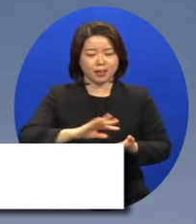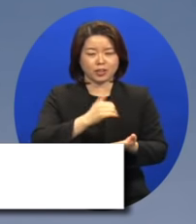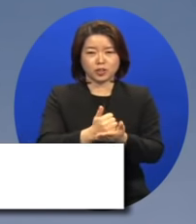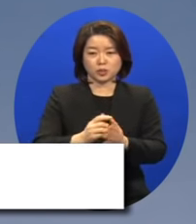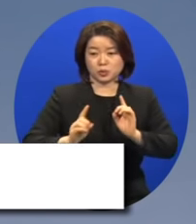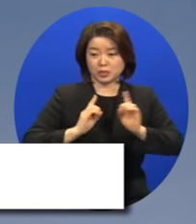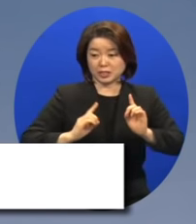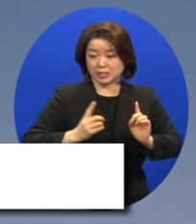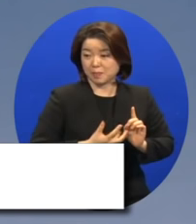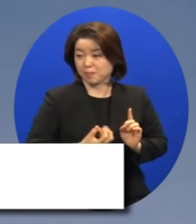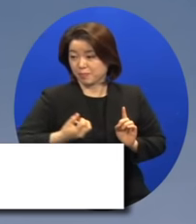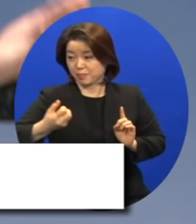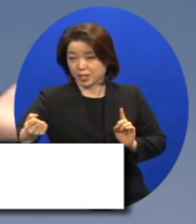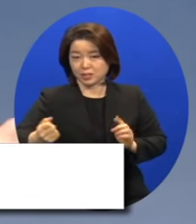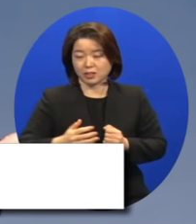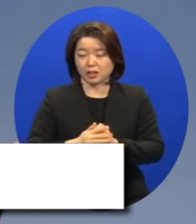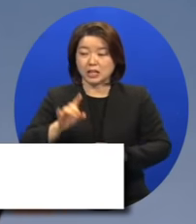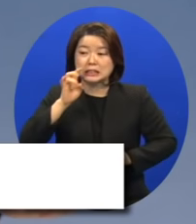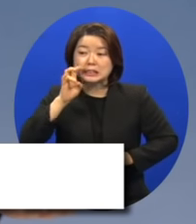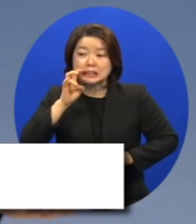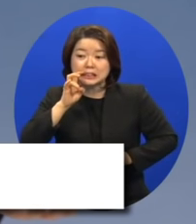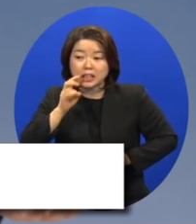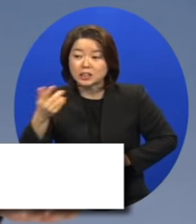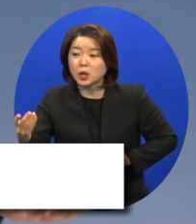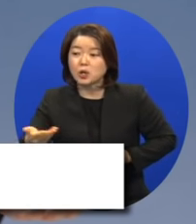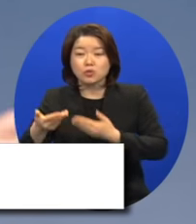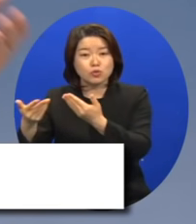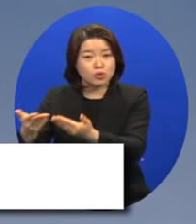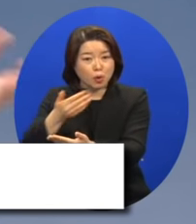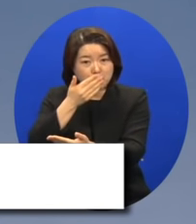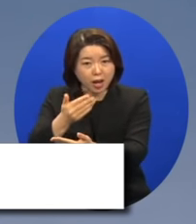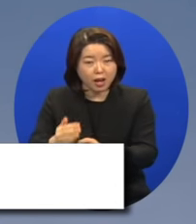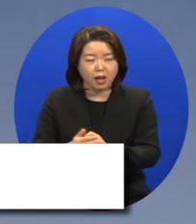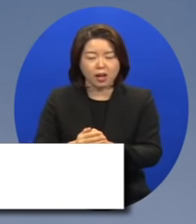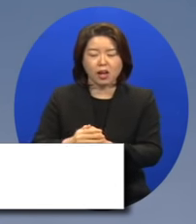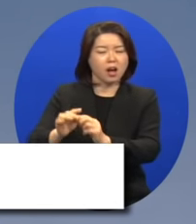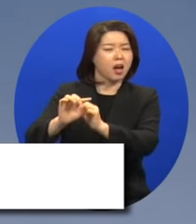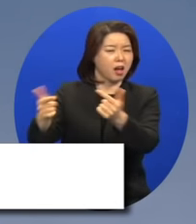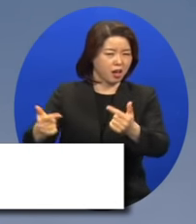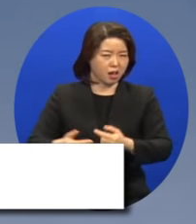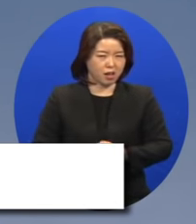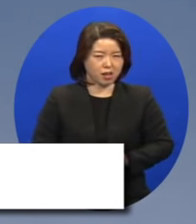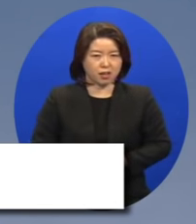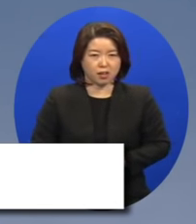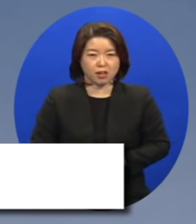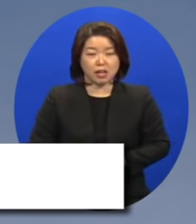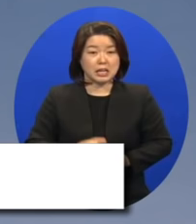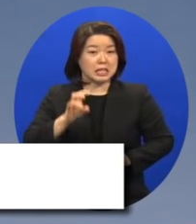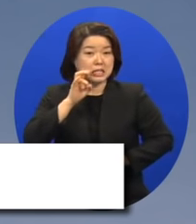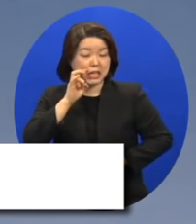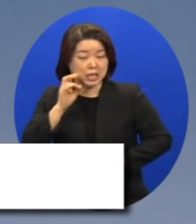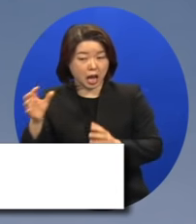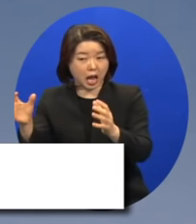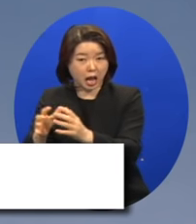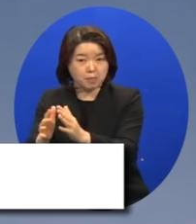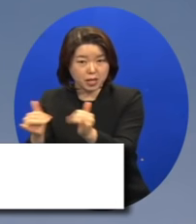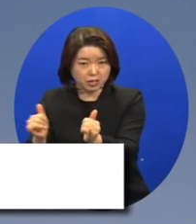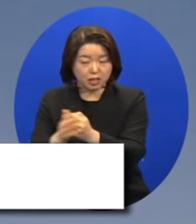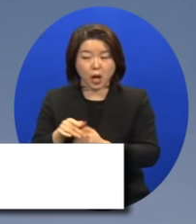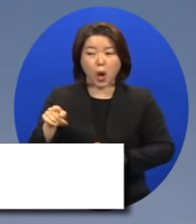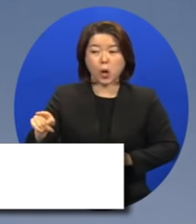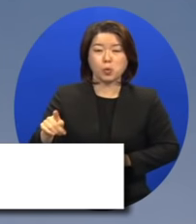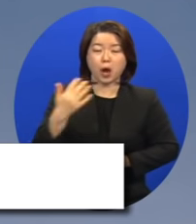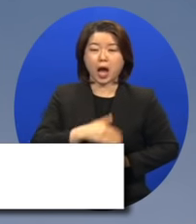를가져다가창녀 의지체로만들수있겠습니까 ?절대아닙니다.창녀와 합